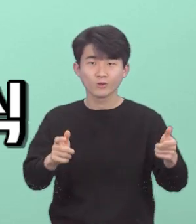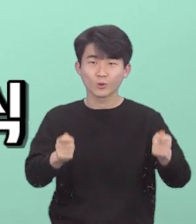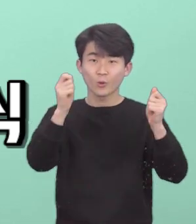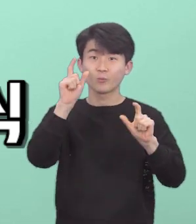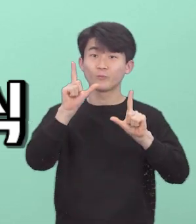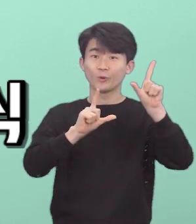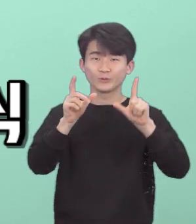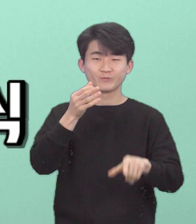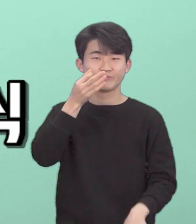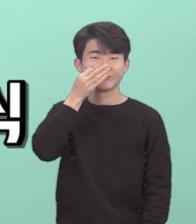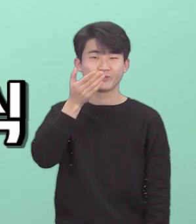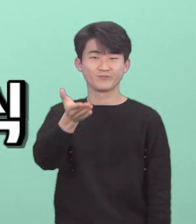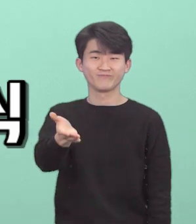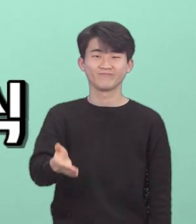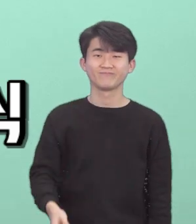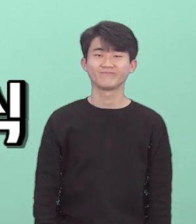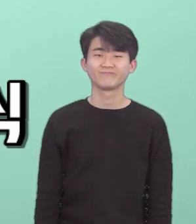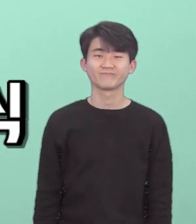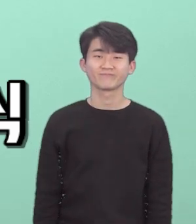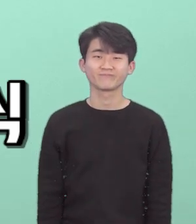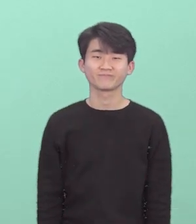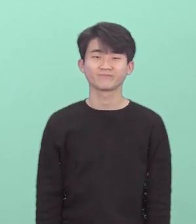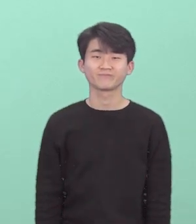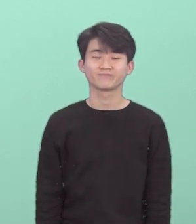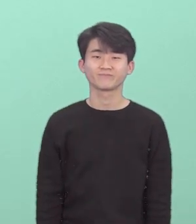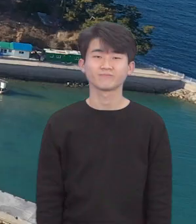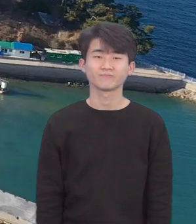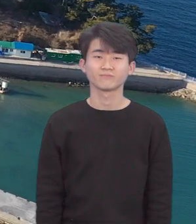펼쳐진 다양한 졸업식 현장을 만나봤습니다.